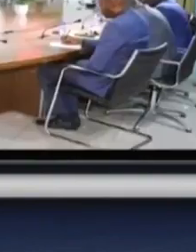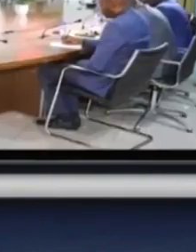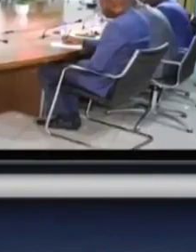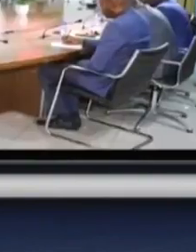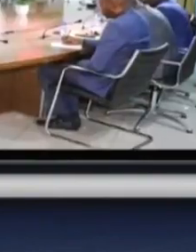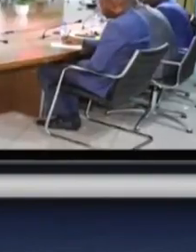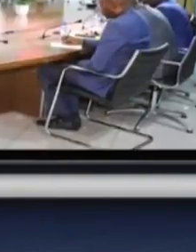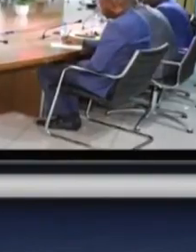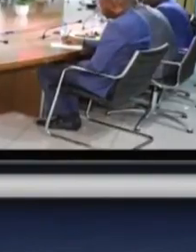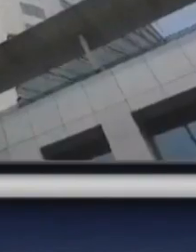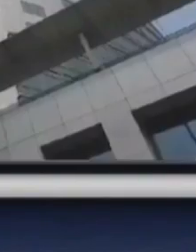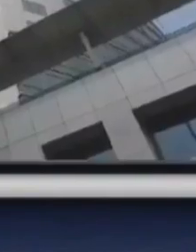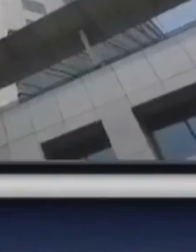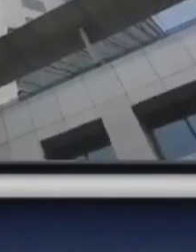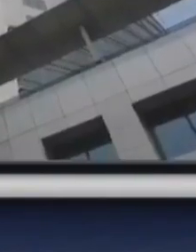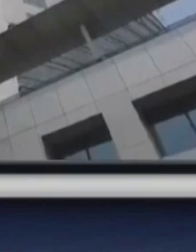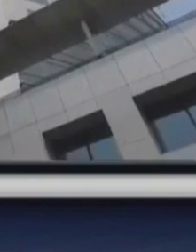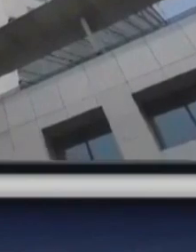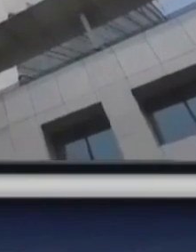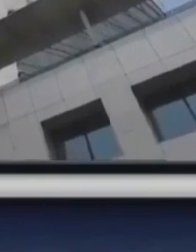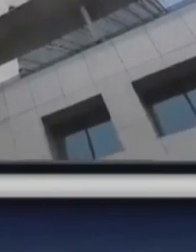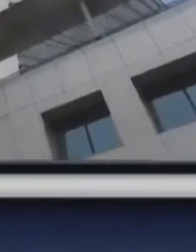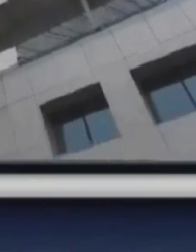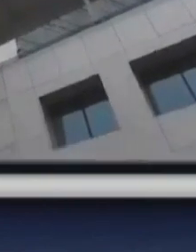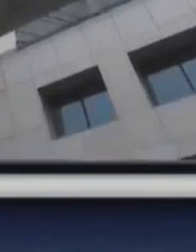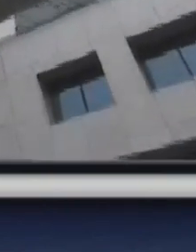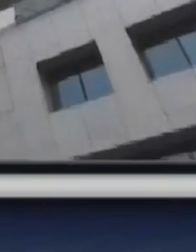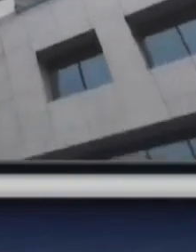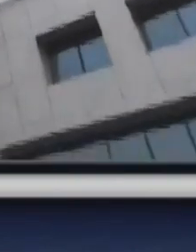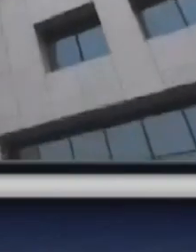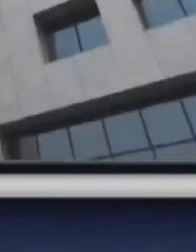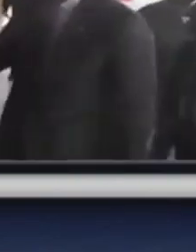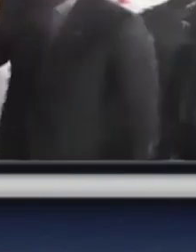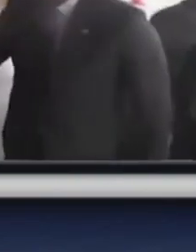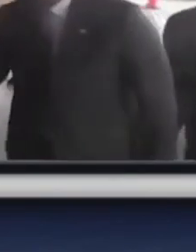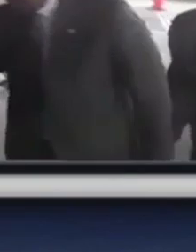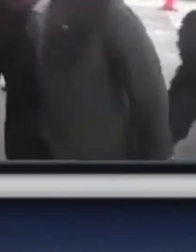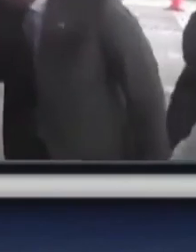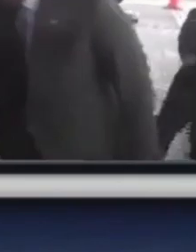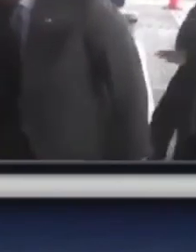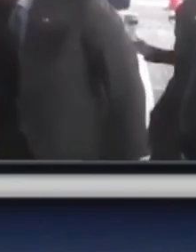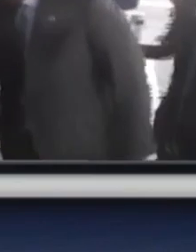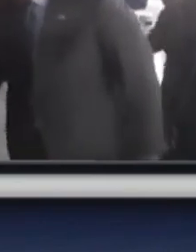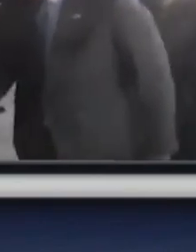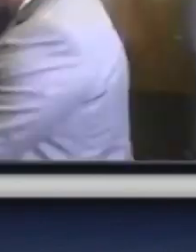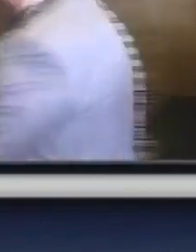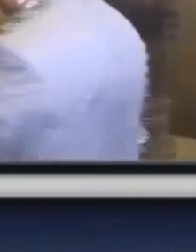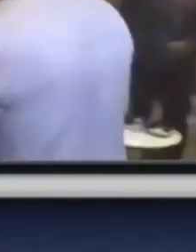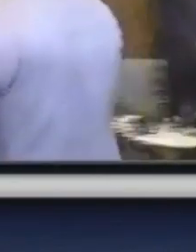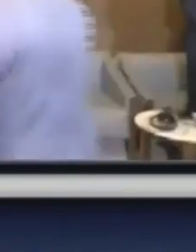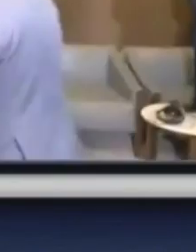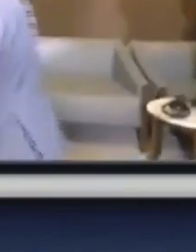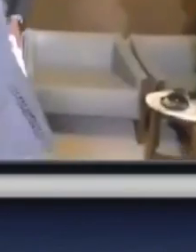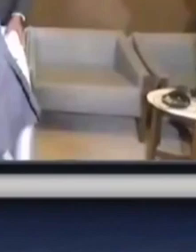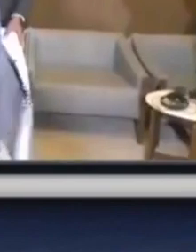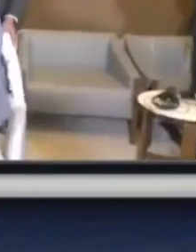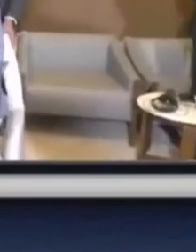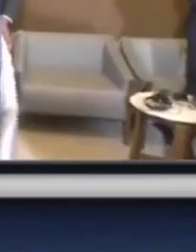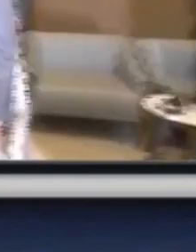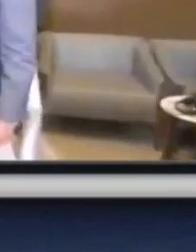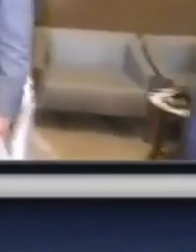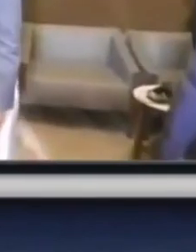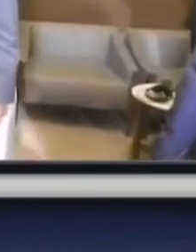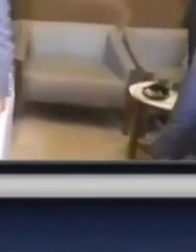instructions. Lutte contre l'exploitation illicite de l'or. Comment renforcer la traçabilité? La région des Grands